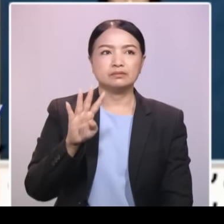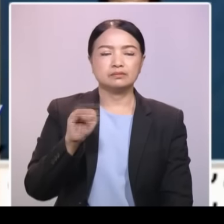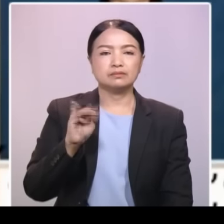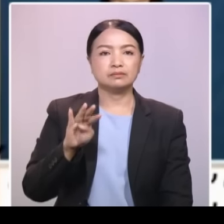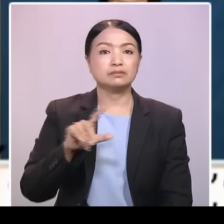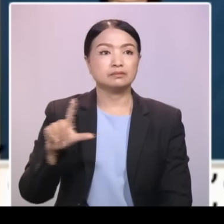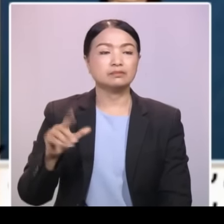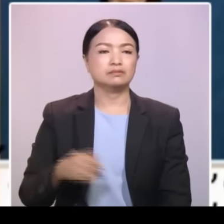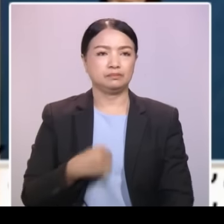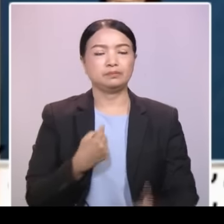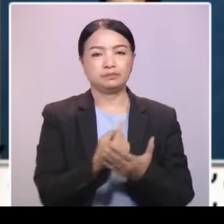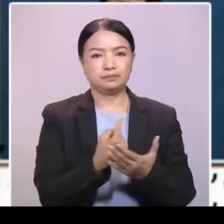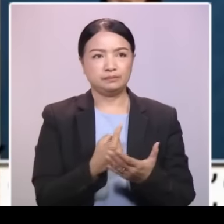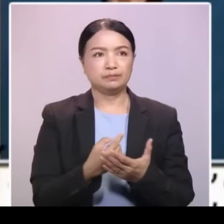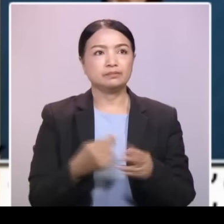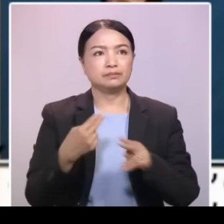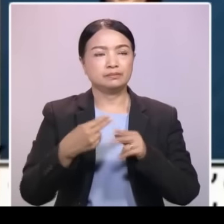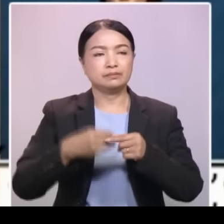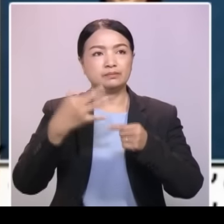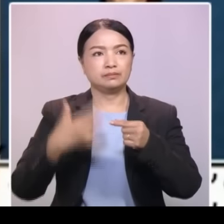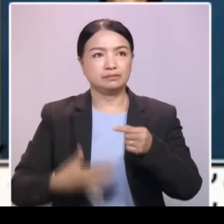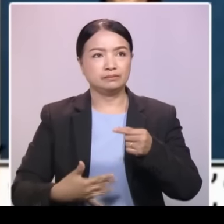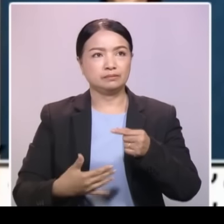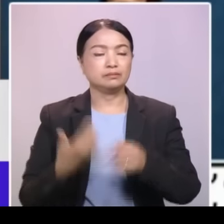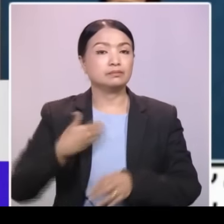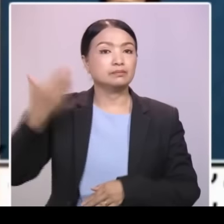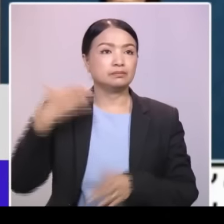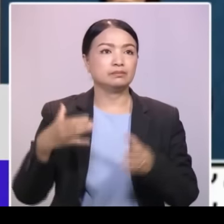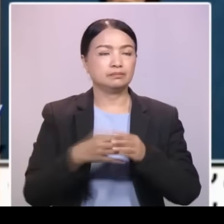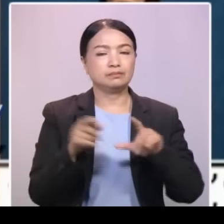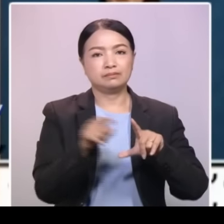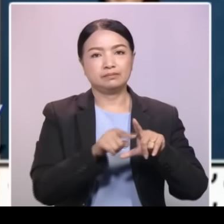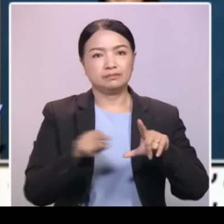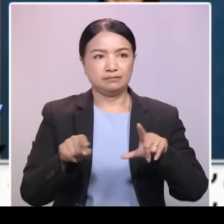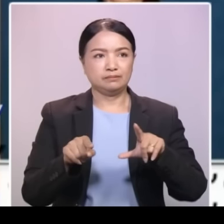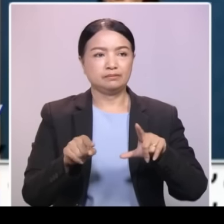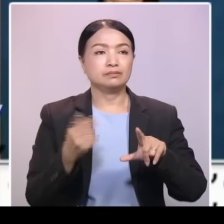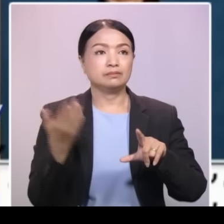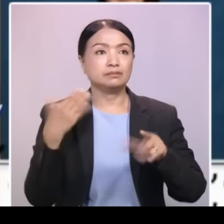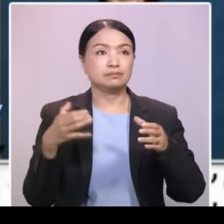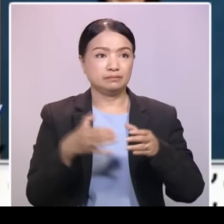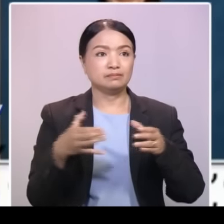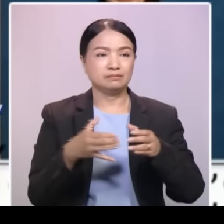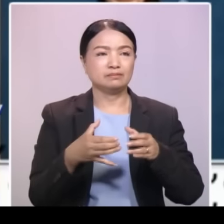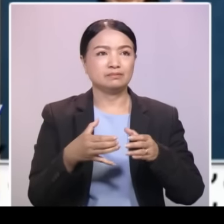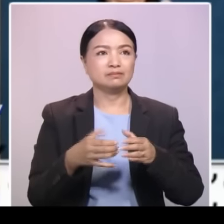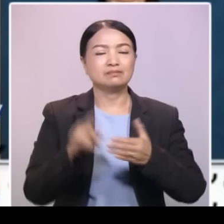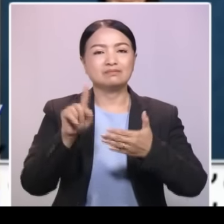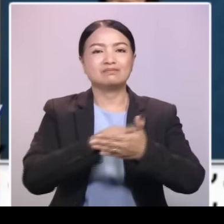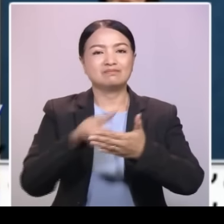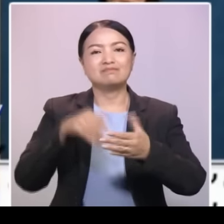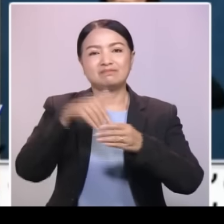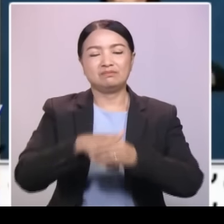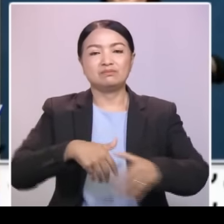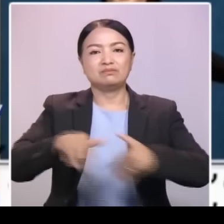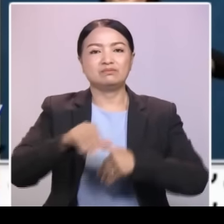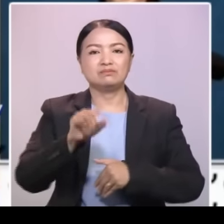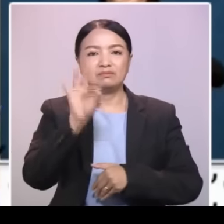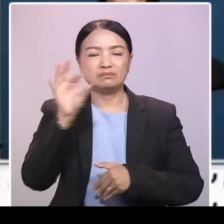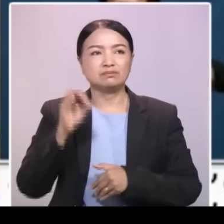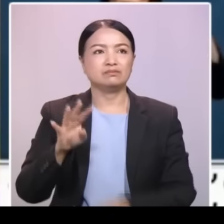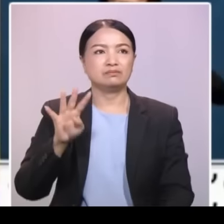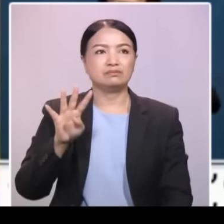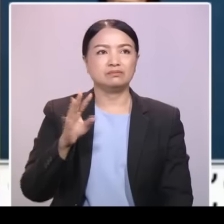ชพันธ์ผู้แทนราษฎรแบบบัญชีรายชื่ออดีตพรรคก้าวไกลค่ะพรรคที่ได้รับการเลือกตั้งจากประชาชนมา